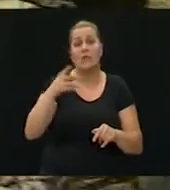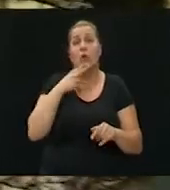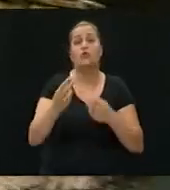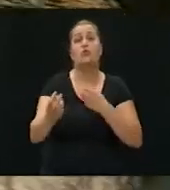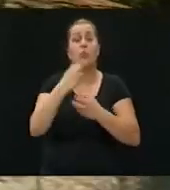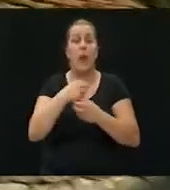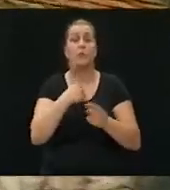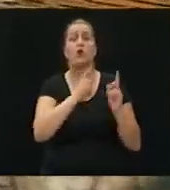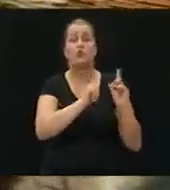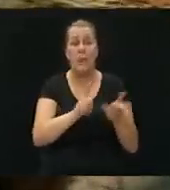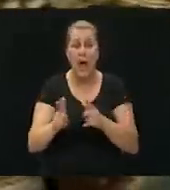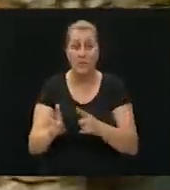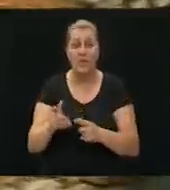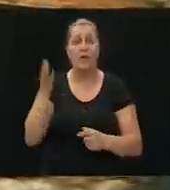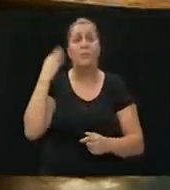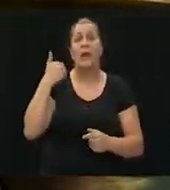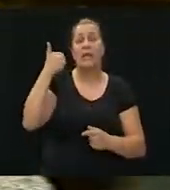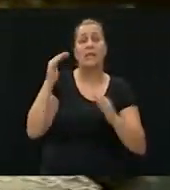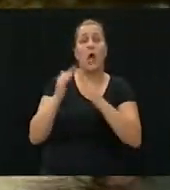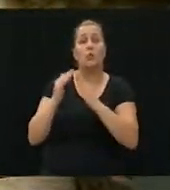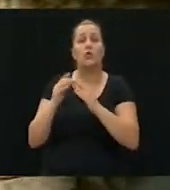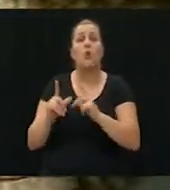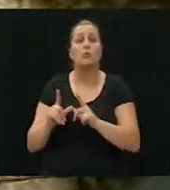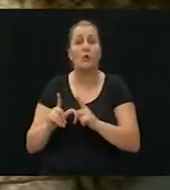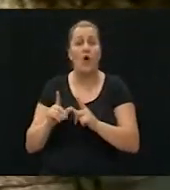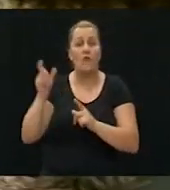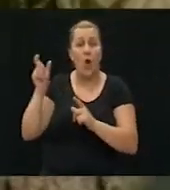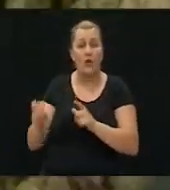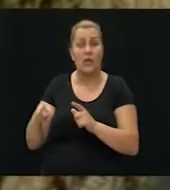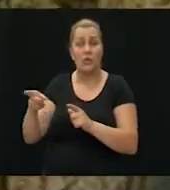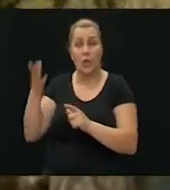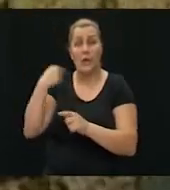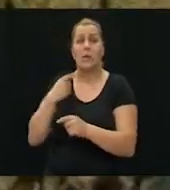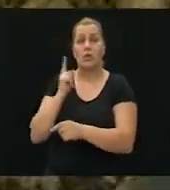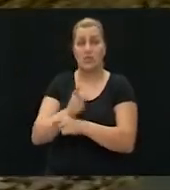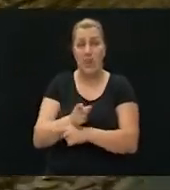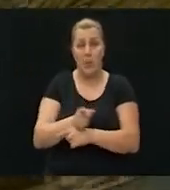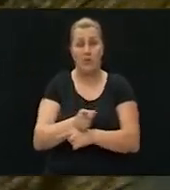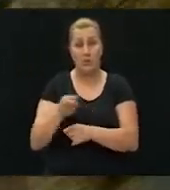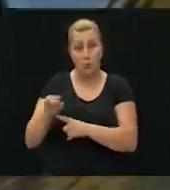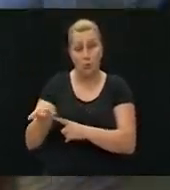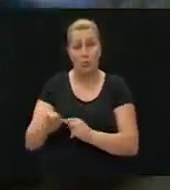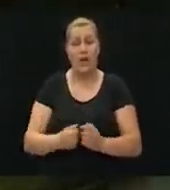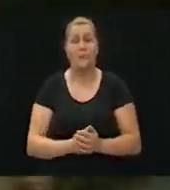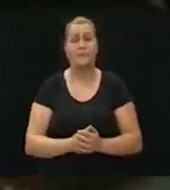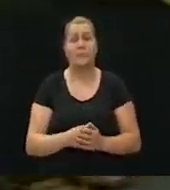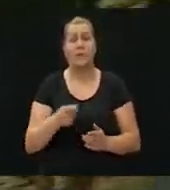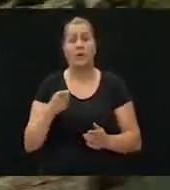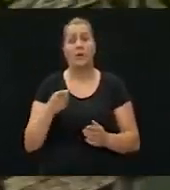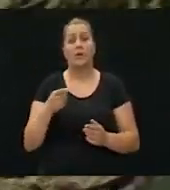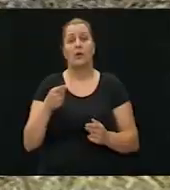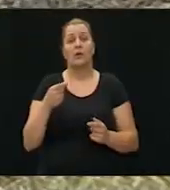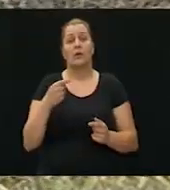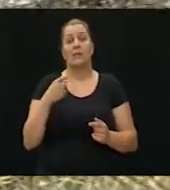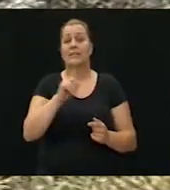nam upali u Paljevu, bila jedna kuća Umprofora, tu je bila naša komanda, tu posebno moram, da se ne